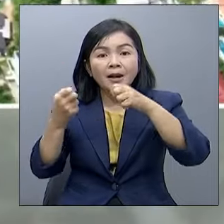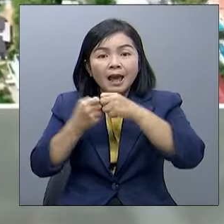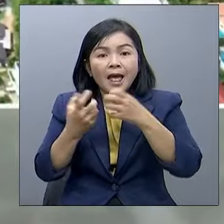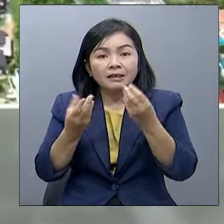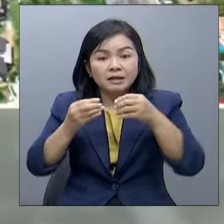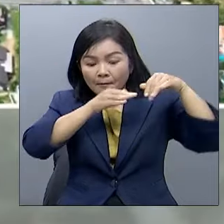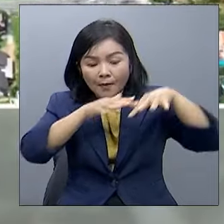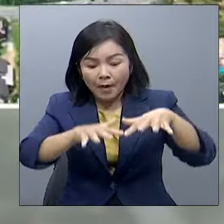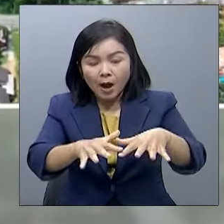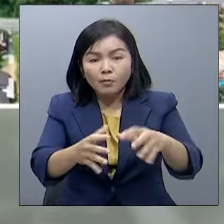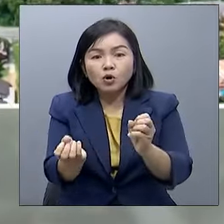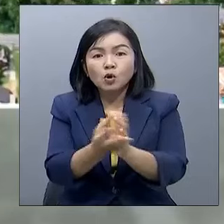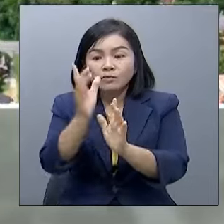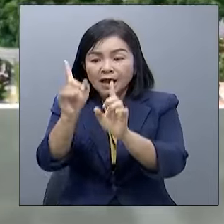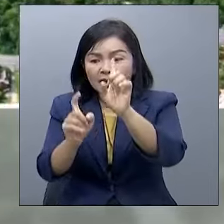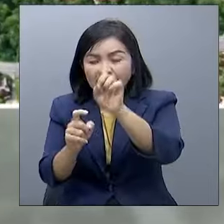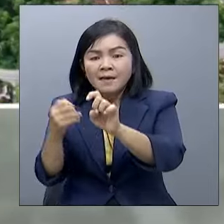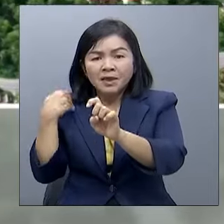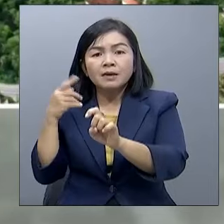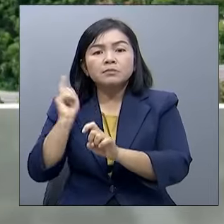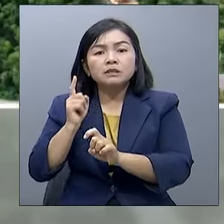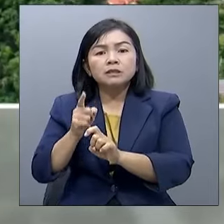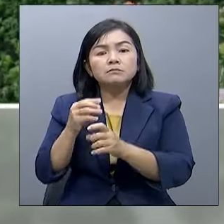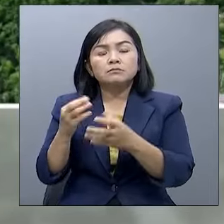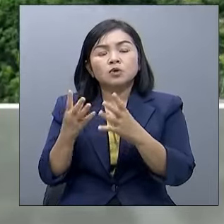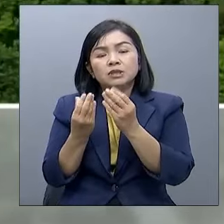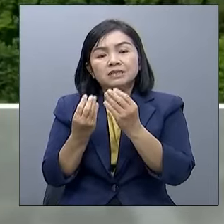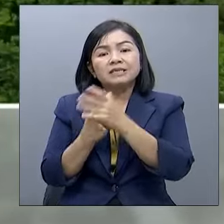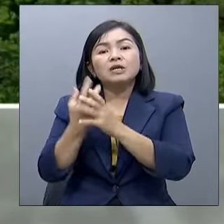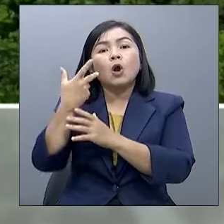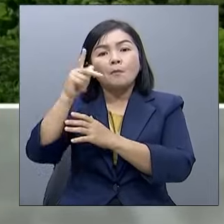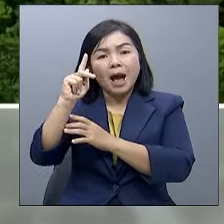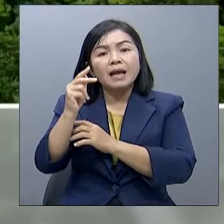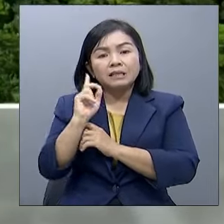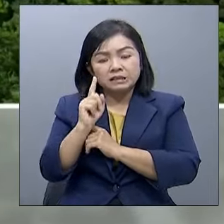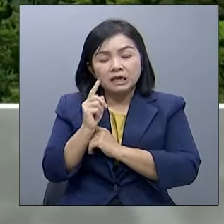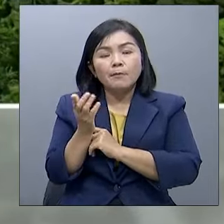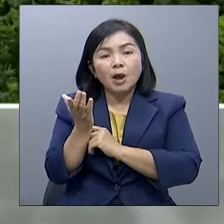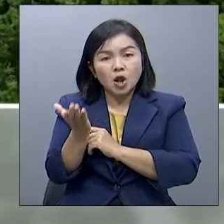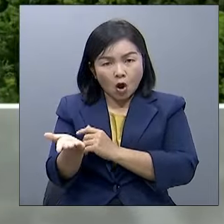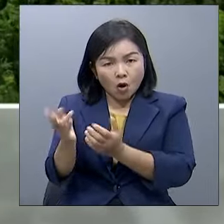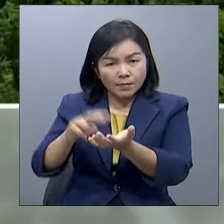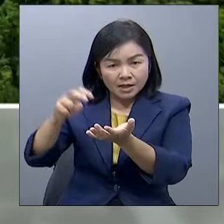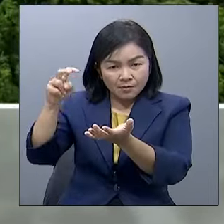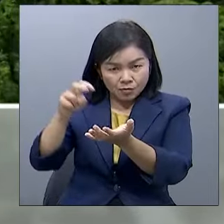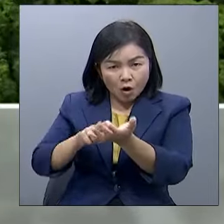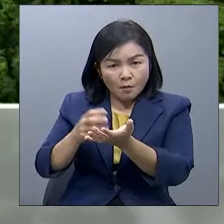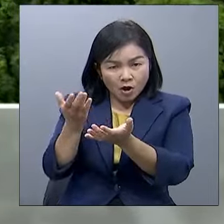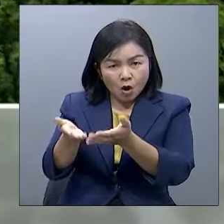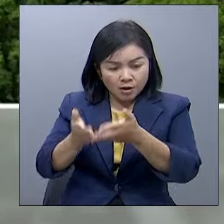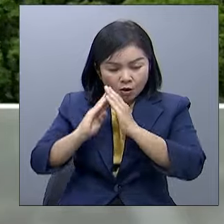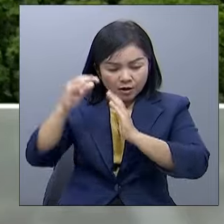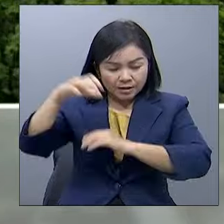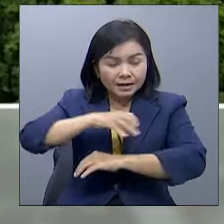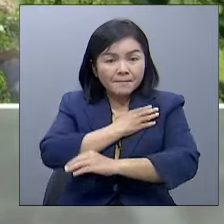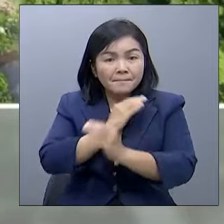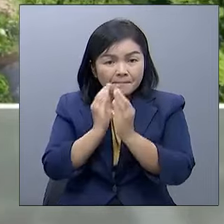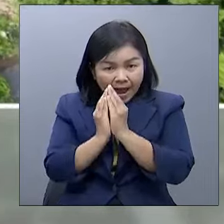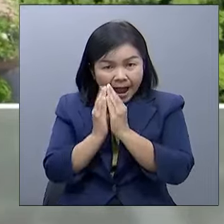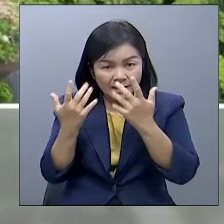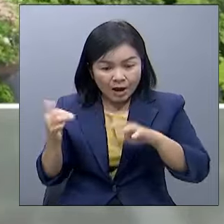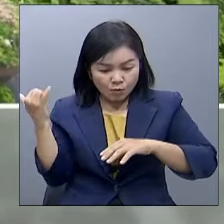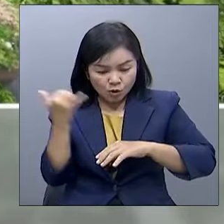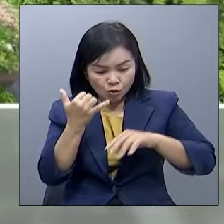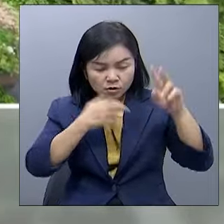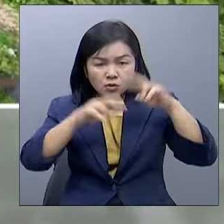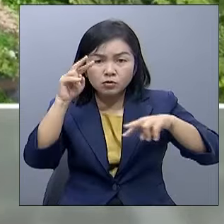ณะเดียวกันฮะอันนั้นก็ป่าสงวนนะแล้วก็มีการขออนุญาตใช้ประโยชน์แต่พอเข้าไปตรวจสอบจริงๆแล้วเนี่ยมันก็ทำเ